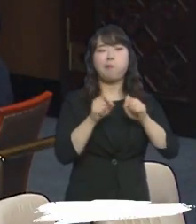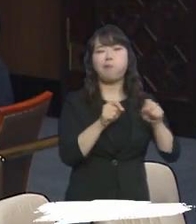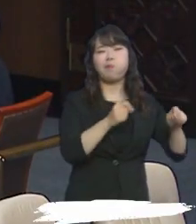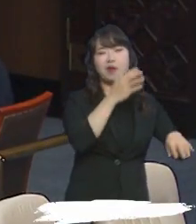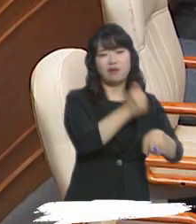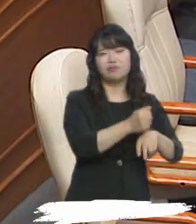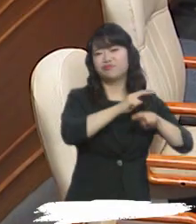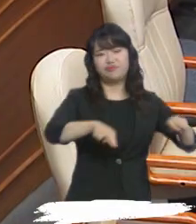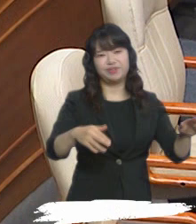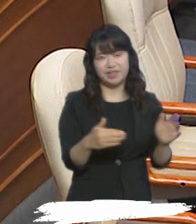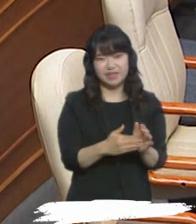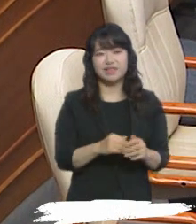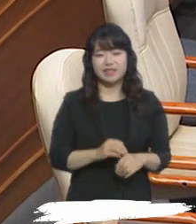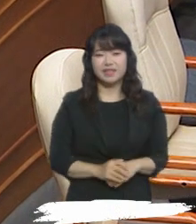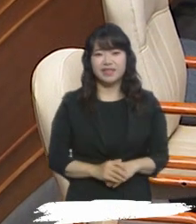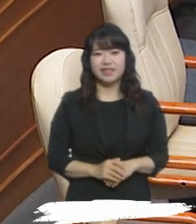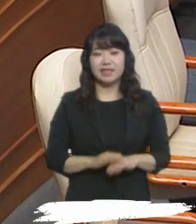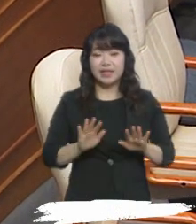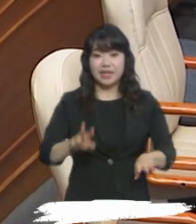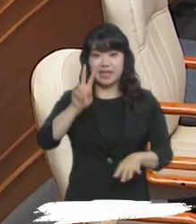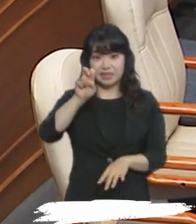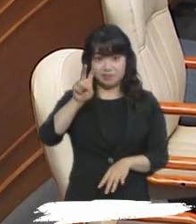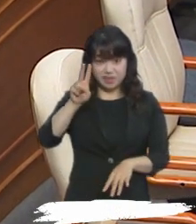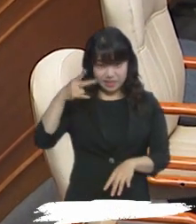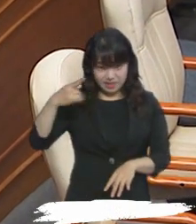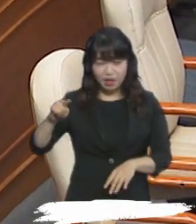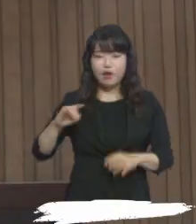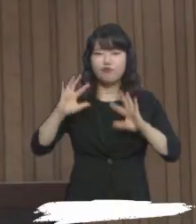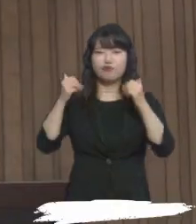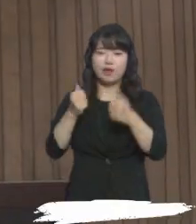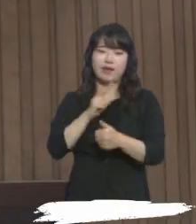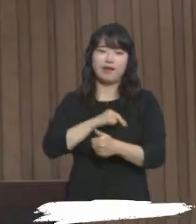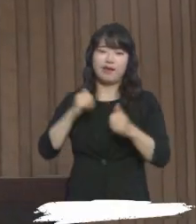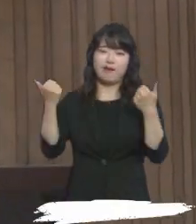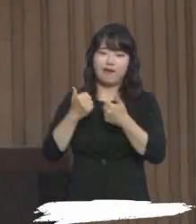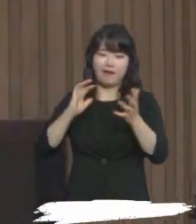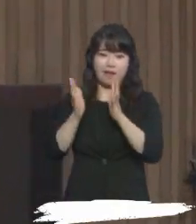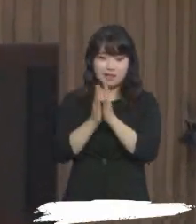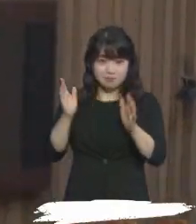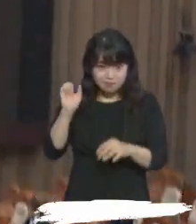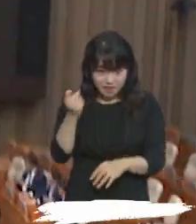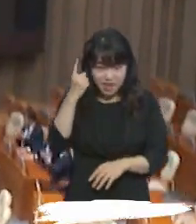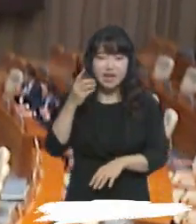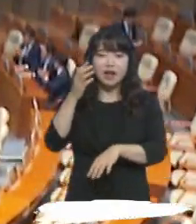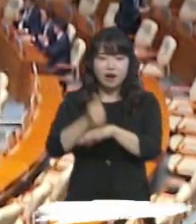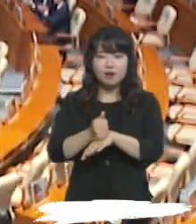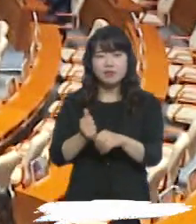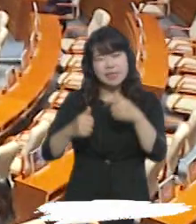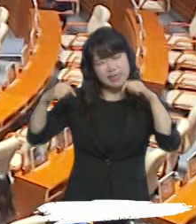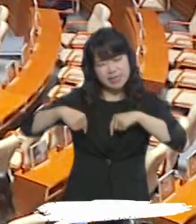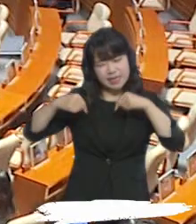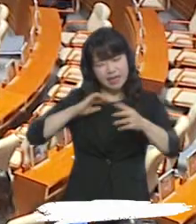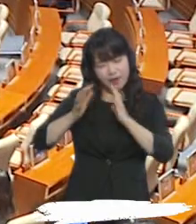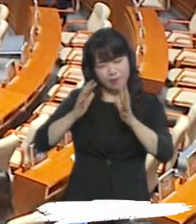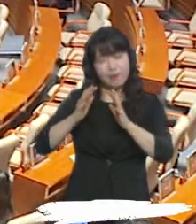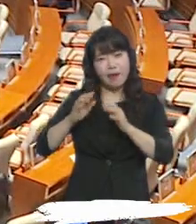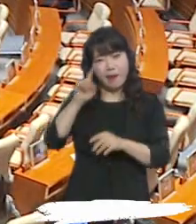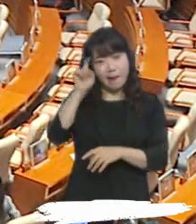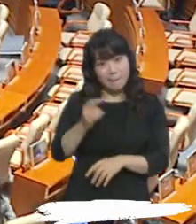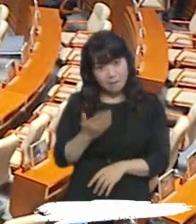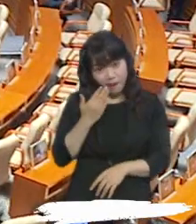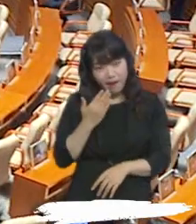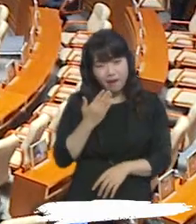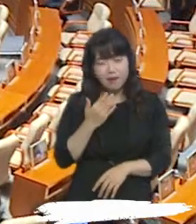모두 폐기됐습니다. 22대 국회 개원과 동시에 추진되는 이번 개정안은 치열한 논의 과정을 거칠 수